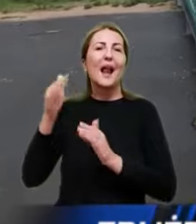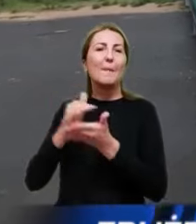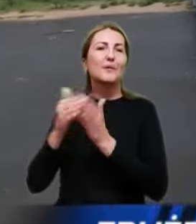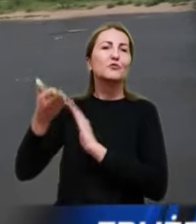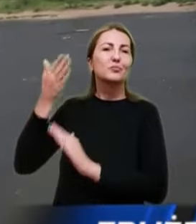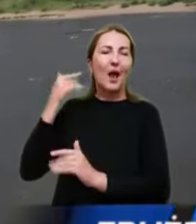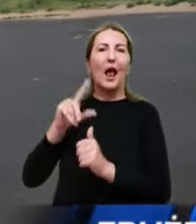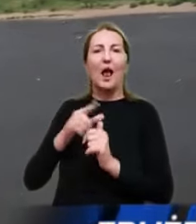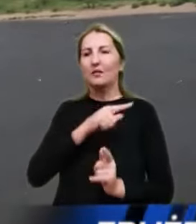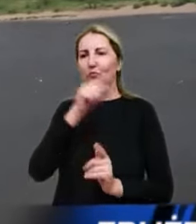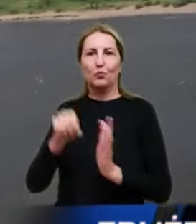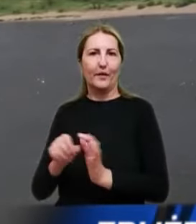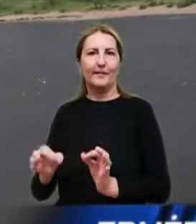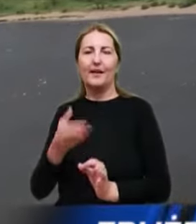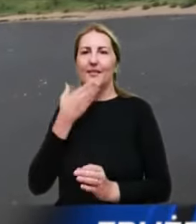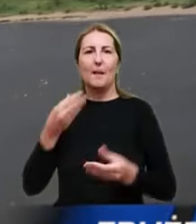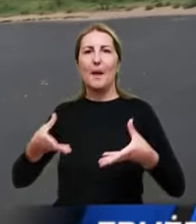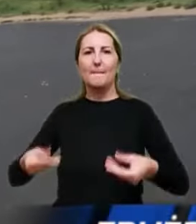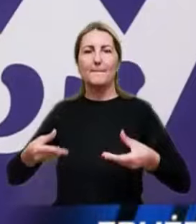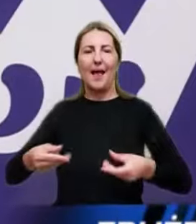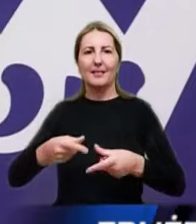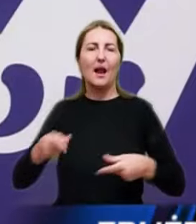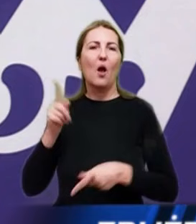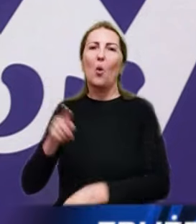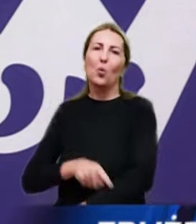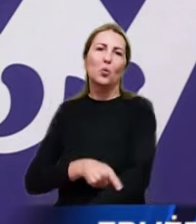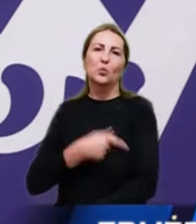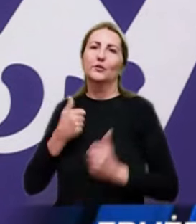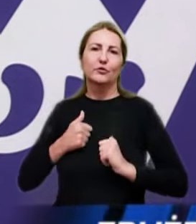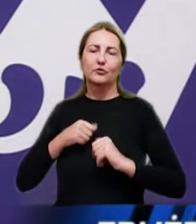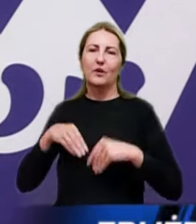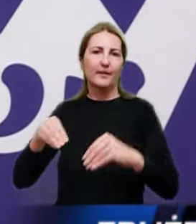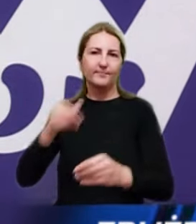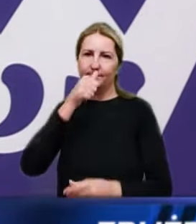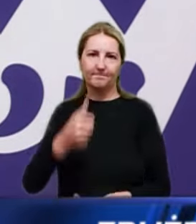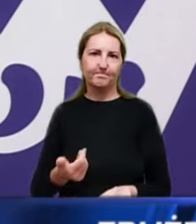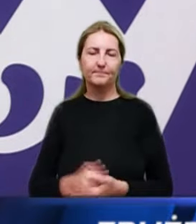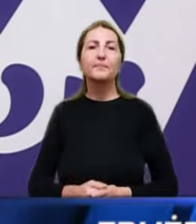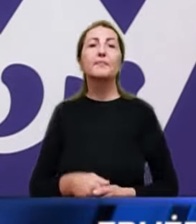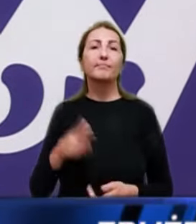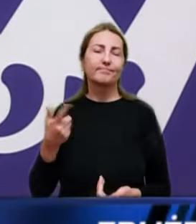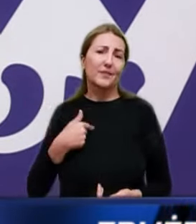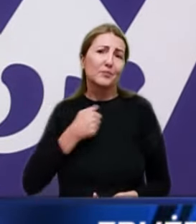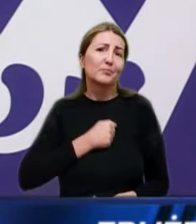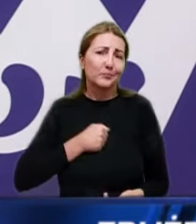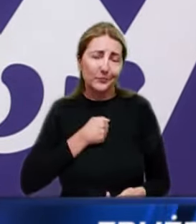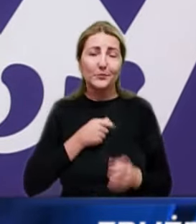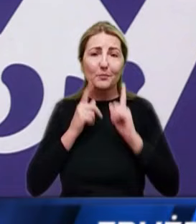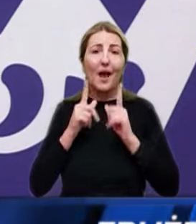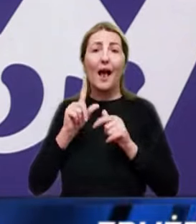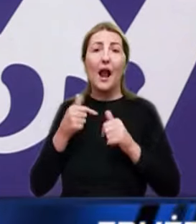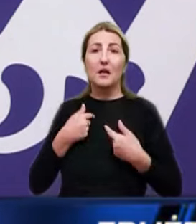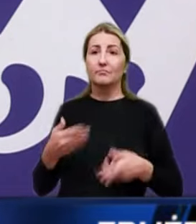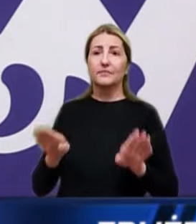nie ma, a judoczki nie mogły dłużej czekać. Przykro mi z tego powodu, natomiast absolutnie się nie zamykam.